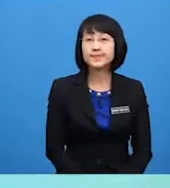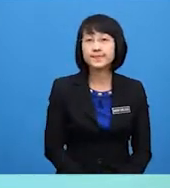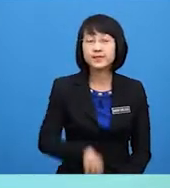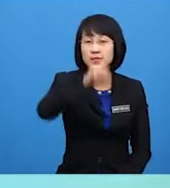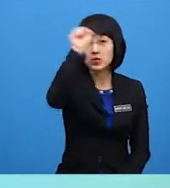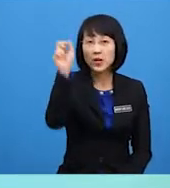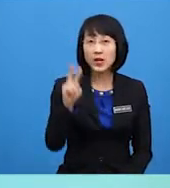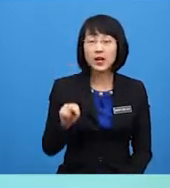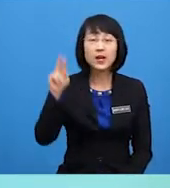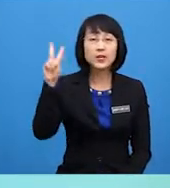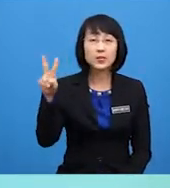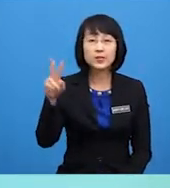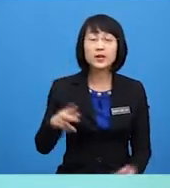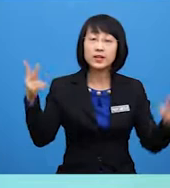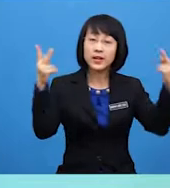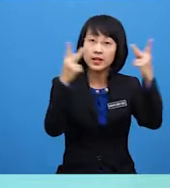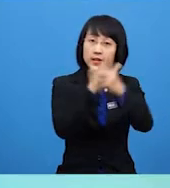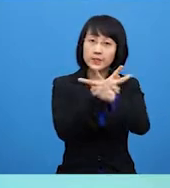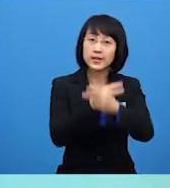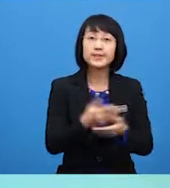Soalan kedua, darabkan